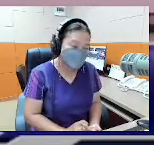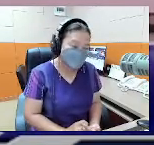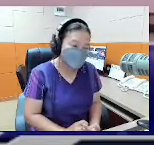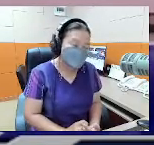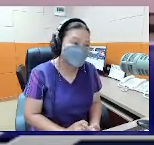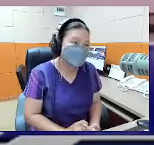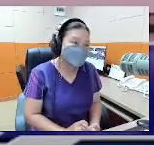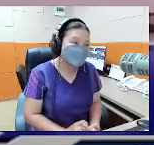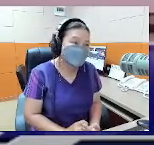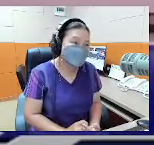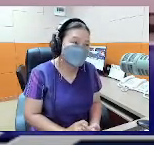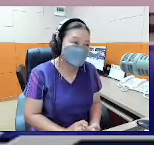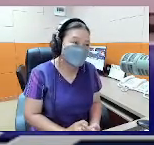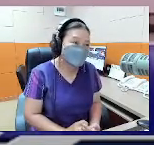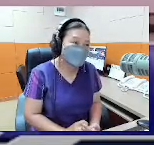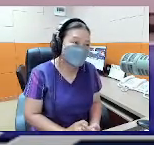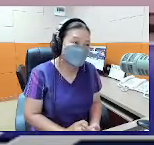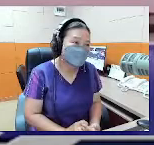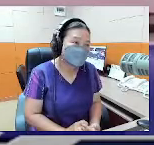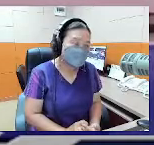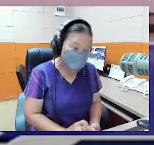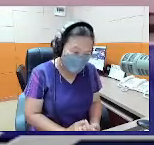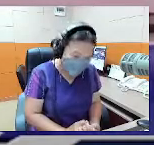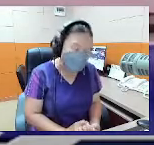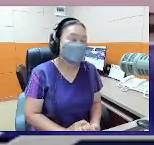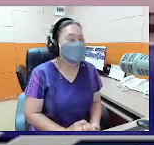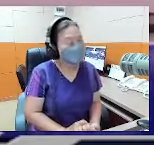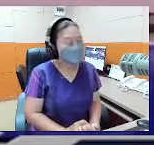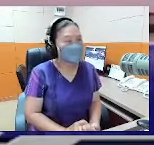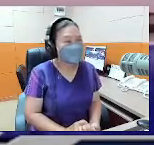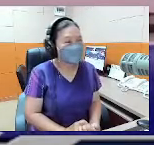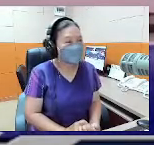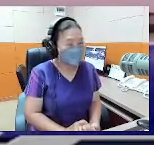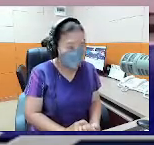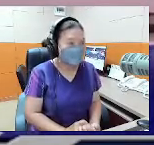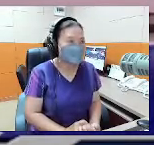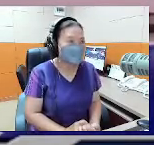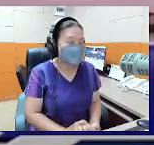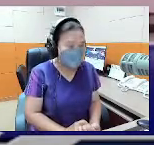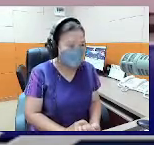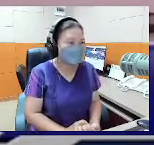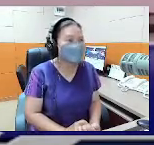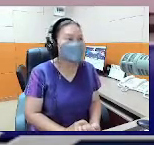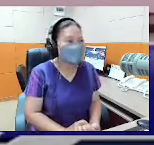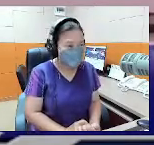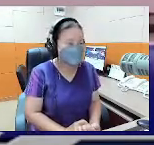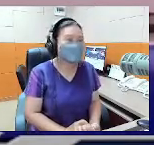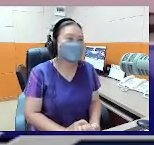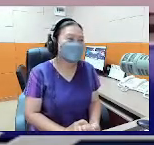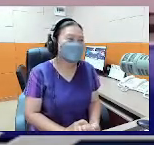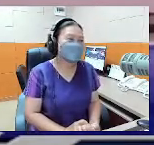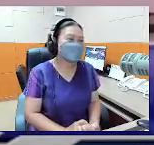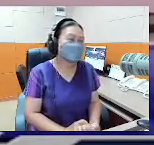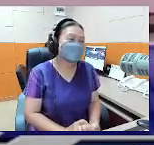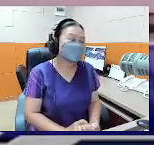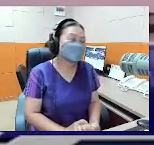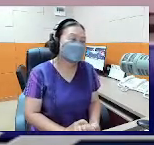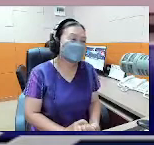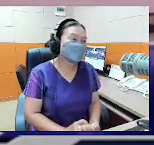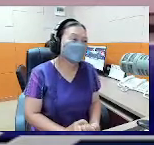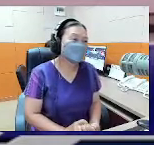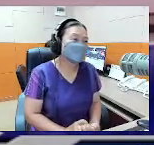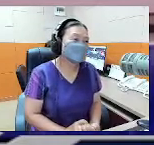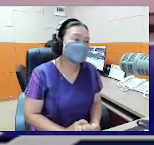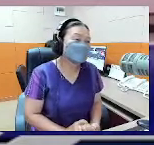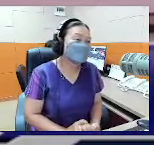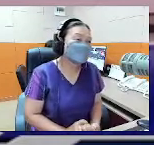วก็มีหลักสูตรการจัดการบัณฑิตตัวนี้นะคะที่เป็นกลุ่มวิชาการจัดการธุรกิจอาหารฮาลาลซึ่งตอนนี้ถือว่ามี